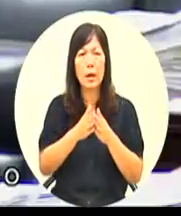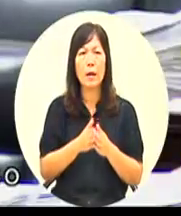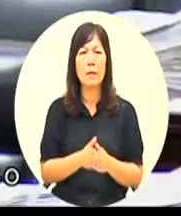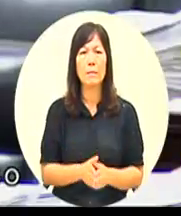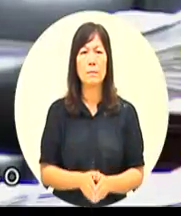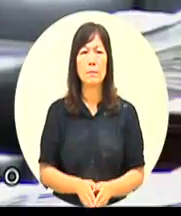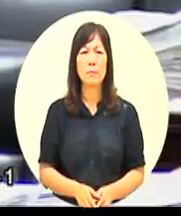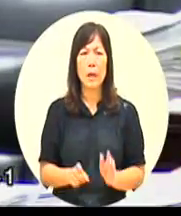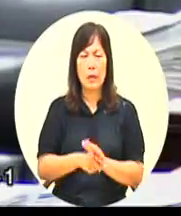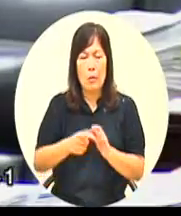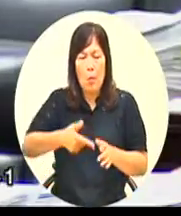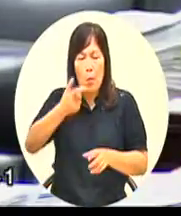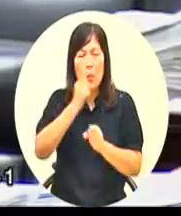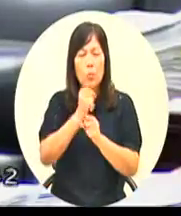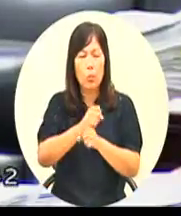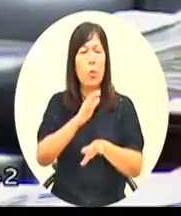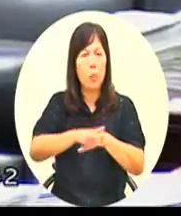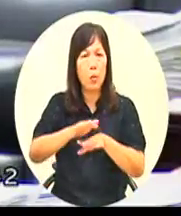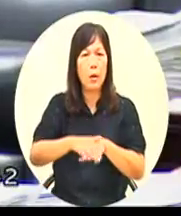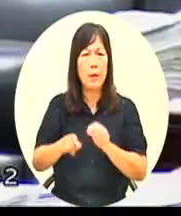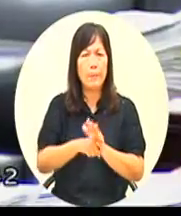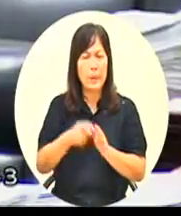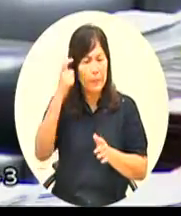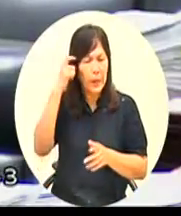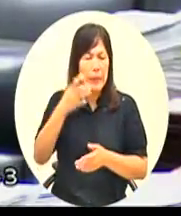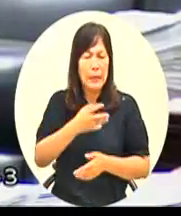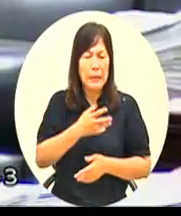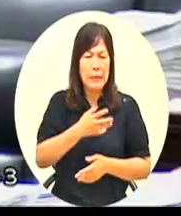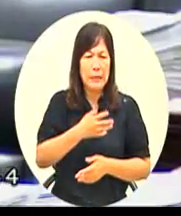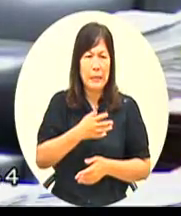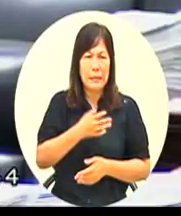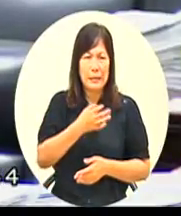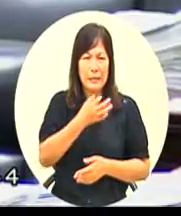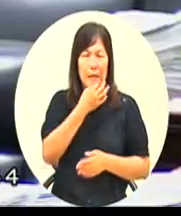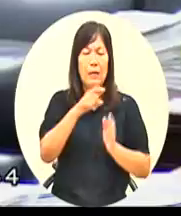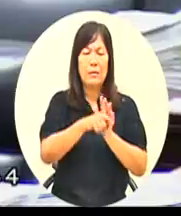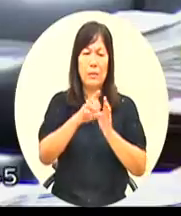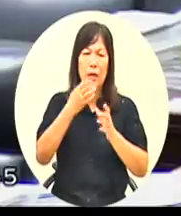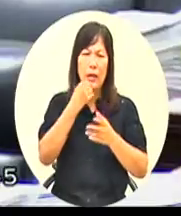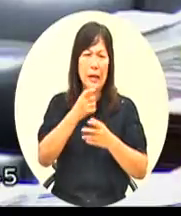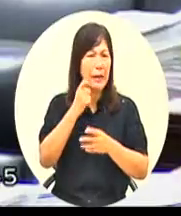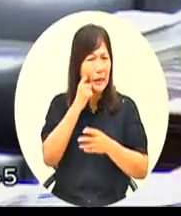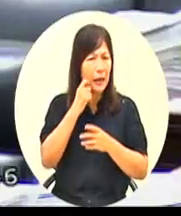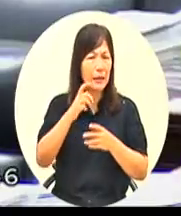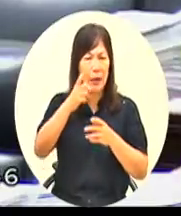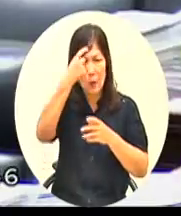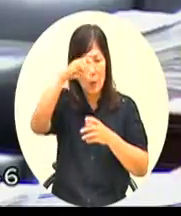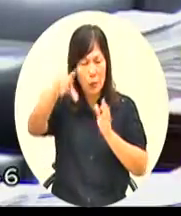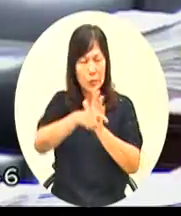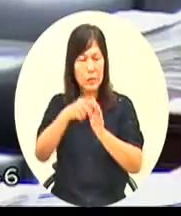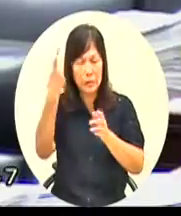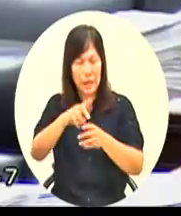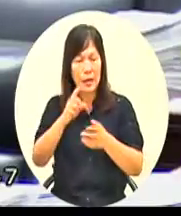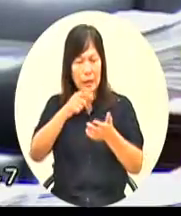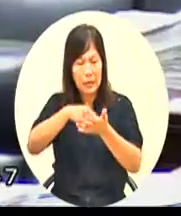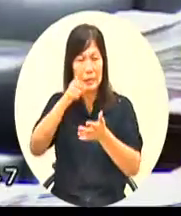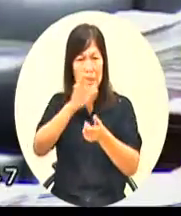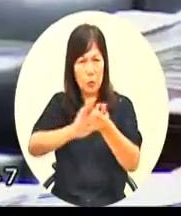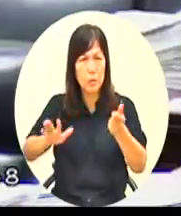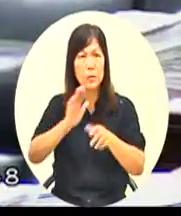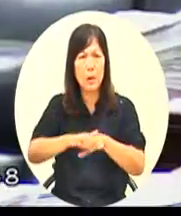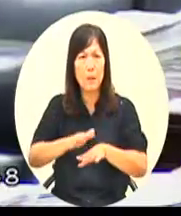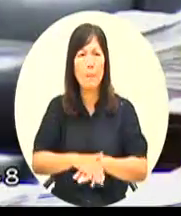步来做。 对呀、啊，因为不然我们很怕这个难得的古迹，万一又不堪一次的风雨，我